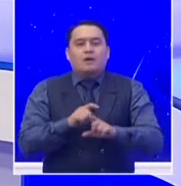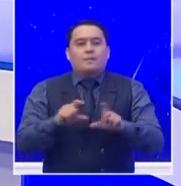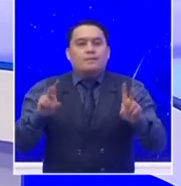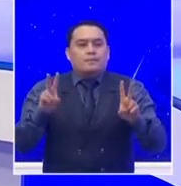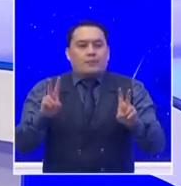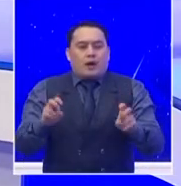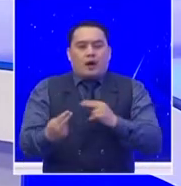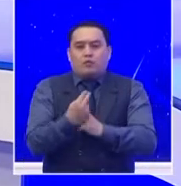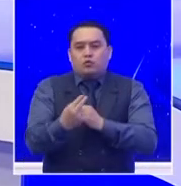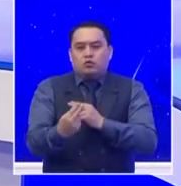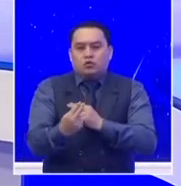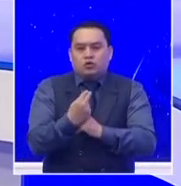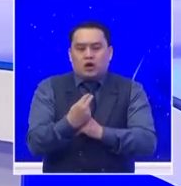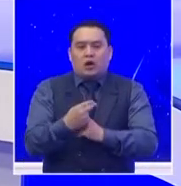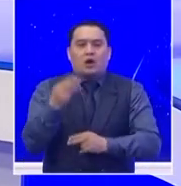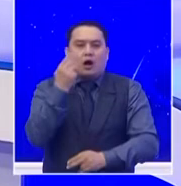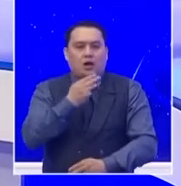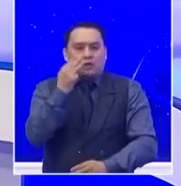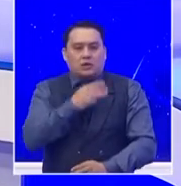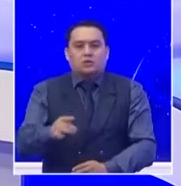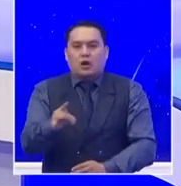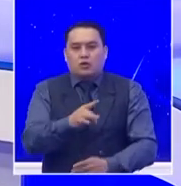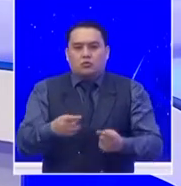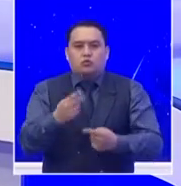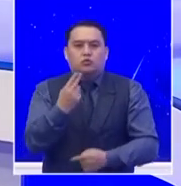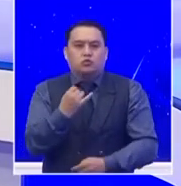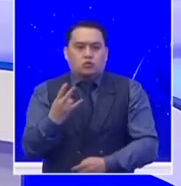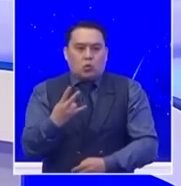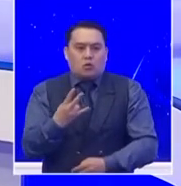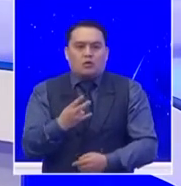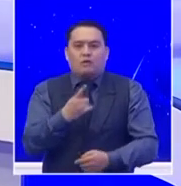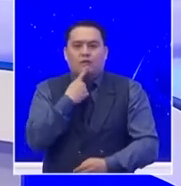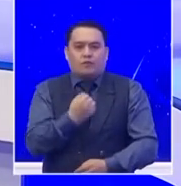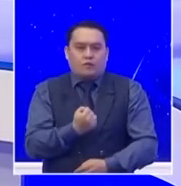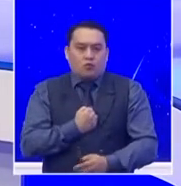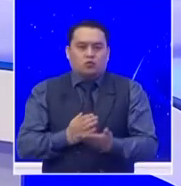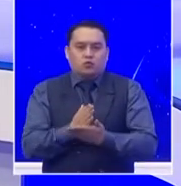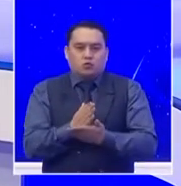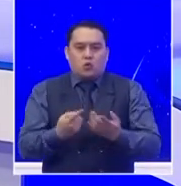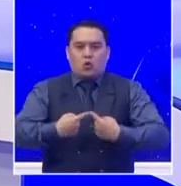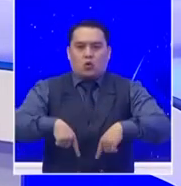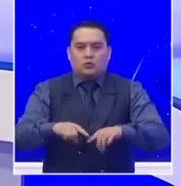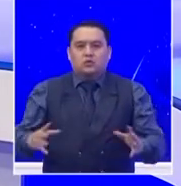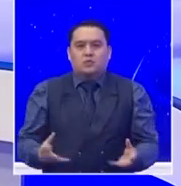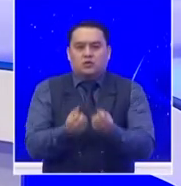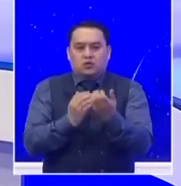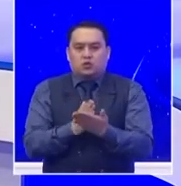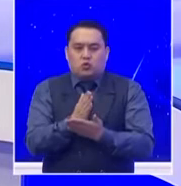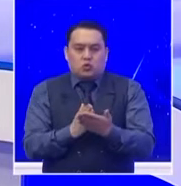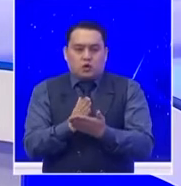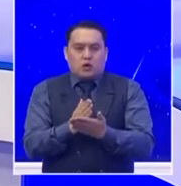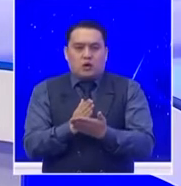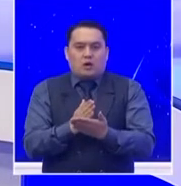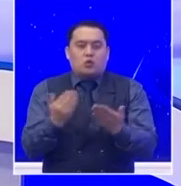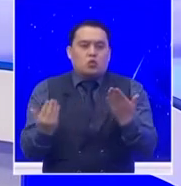прошел обучающий семинар работников Каратальского районного отделения ЦОН с военнослужащими и сотрудниками отдела чрезвычайных ситуаций. О